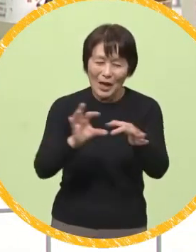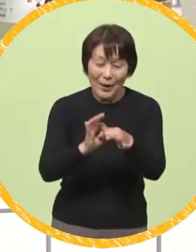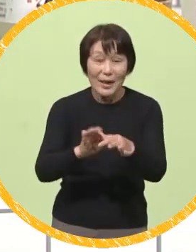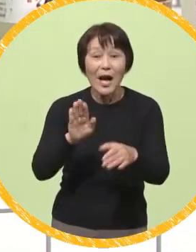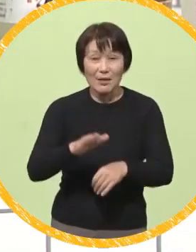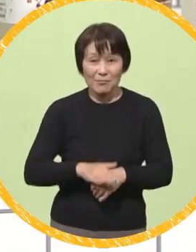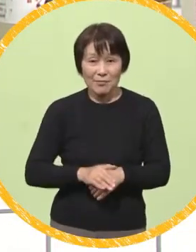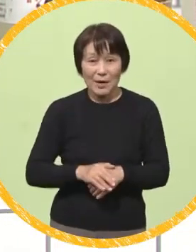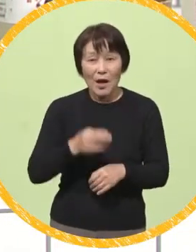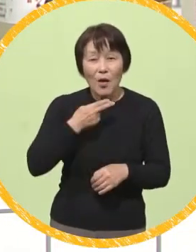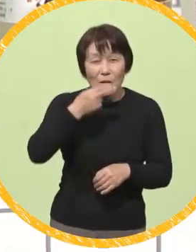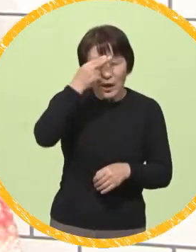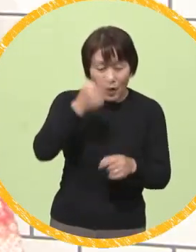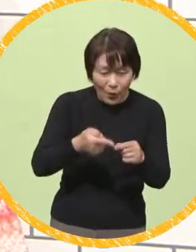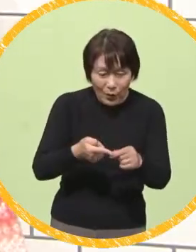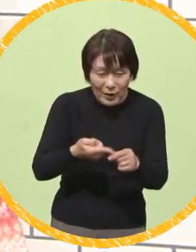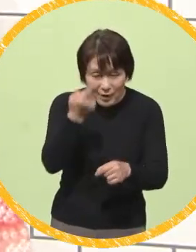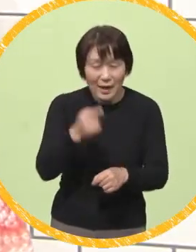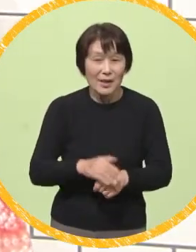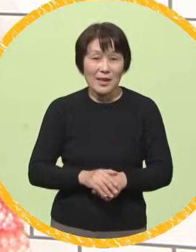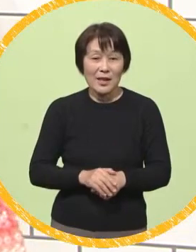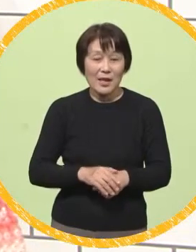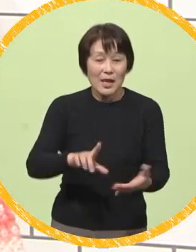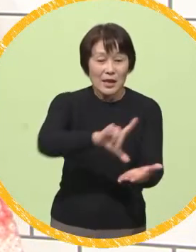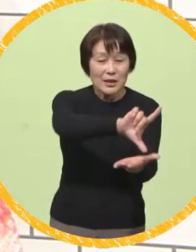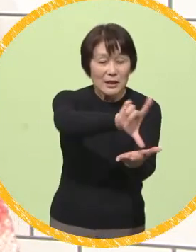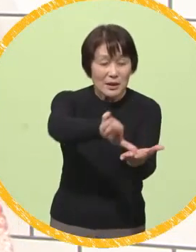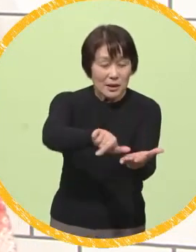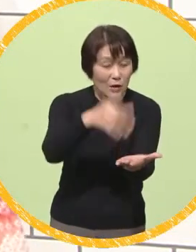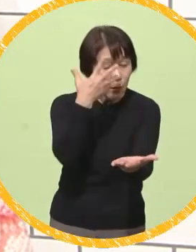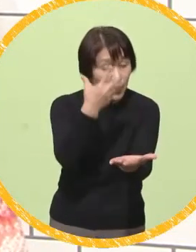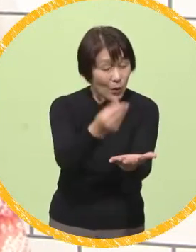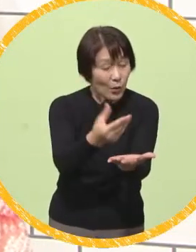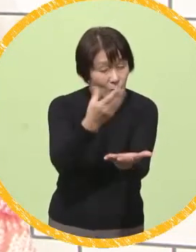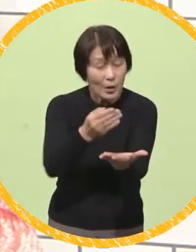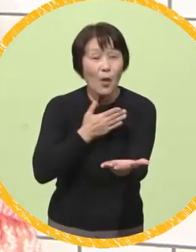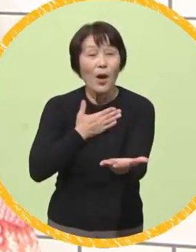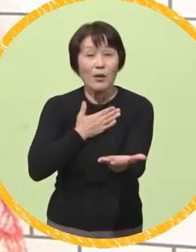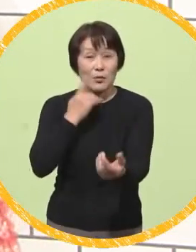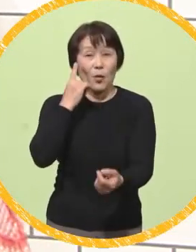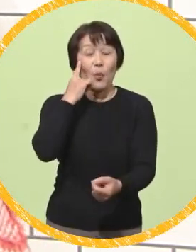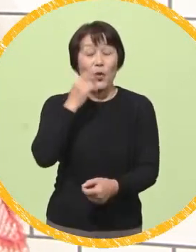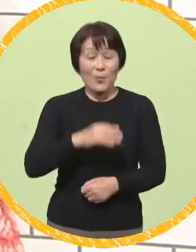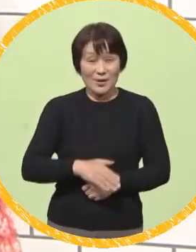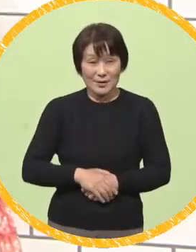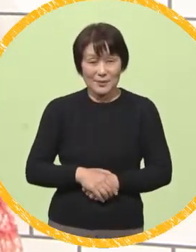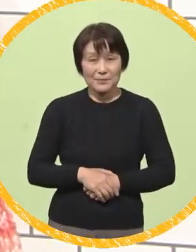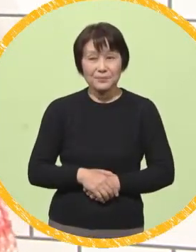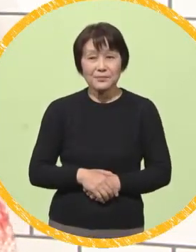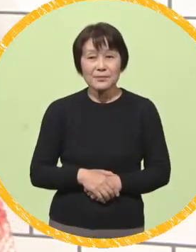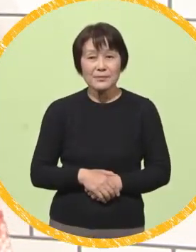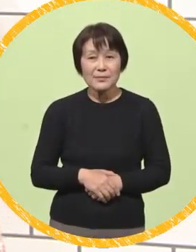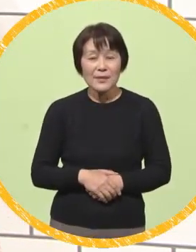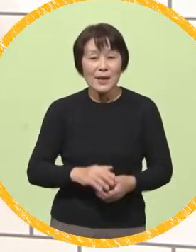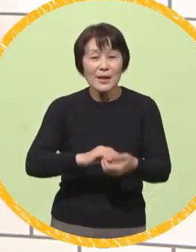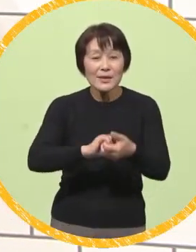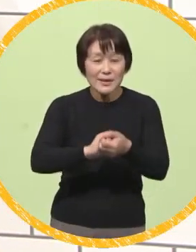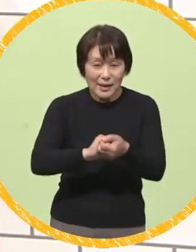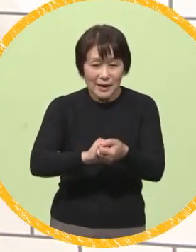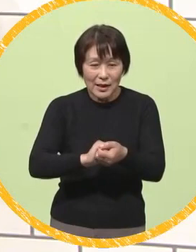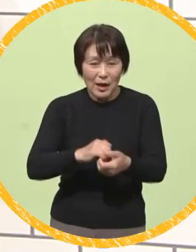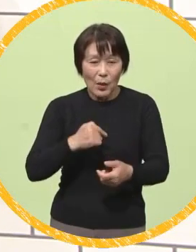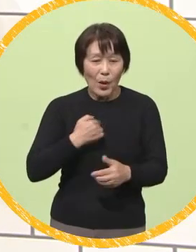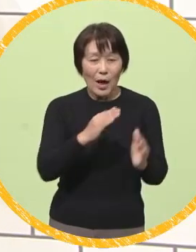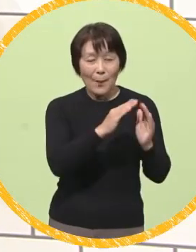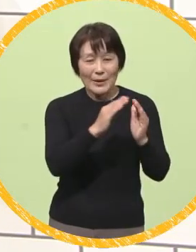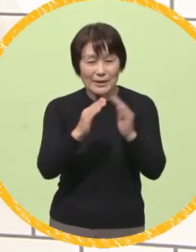こうお酒を切り口にしていただくと本当にその地域のいろんな魅力が知れるなっていうのを身をもって実感したので、ぜひこの我が町